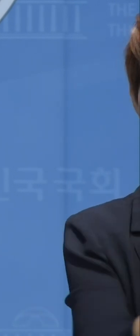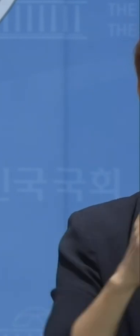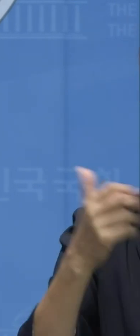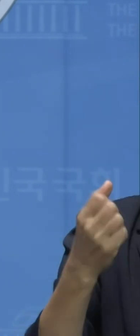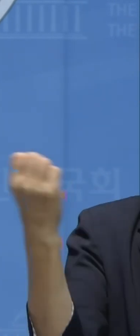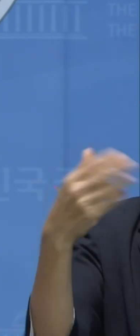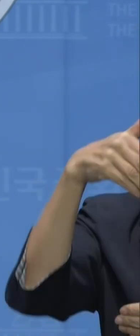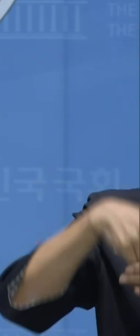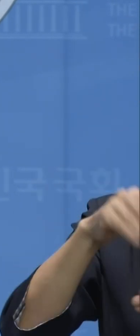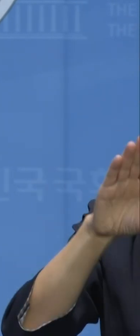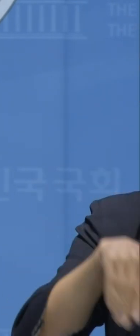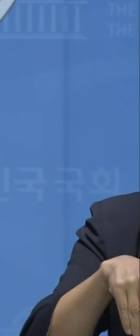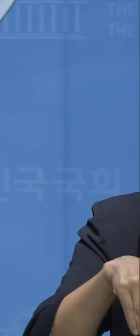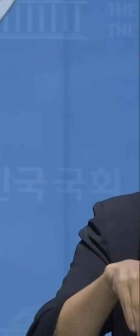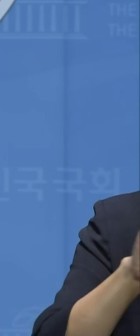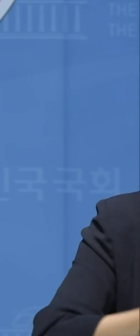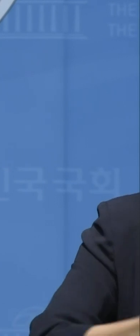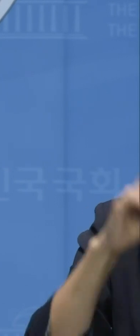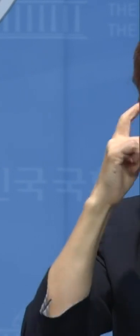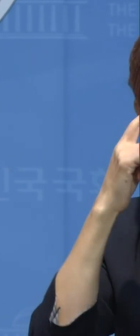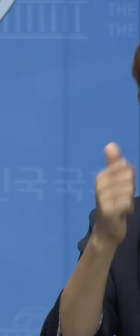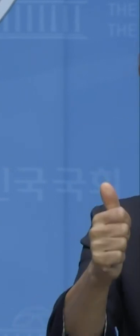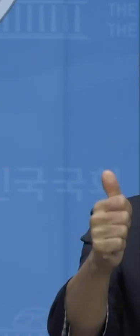하게 경 한번 진지하게